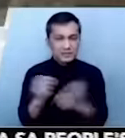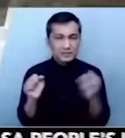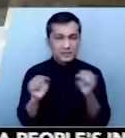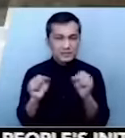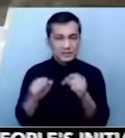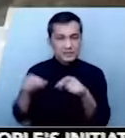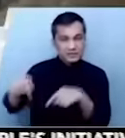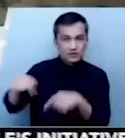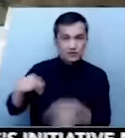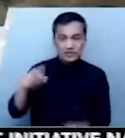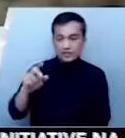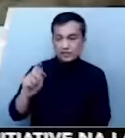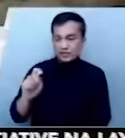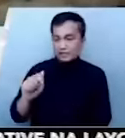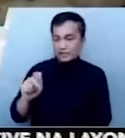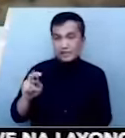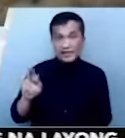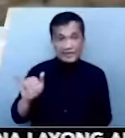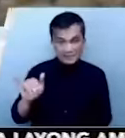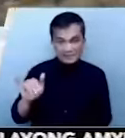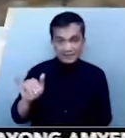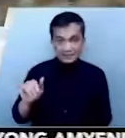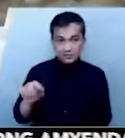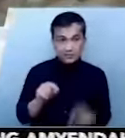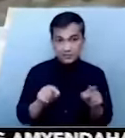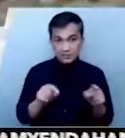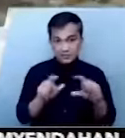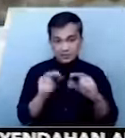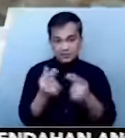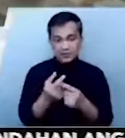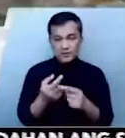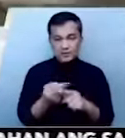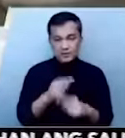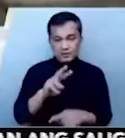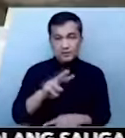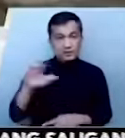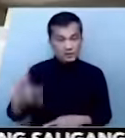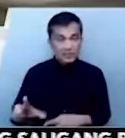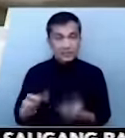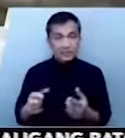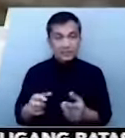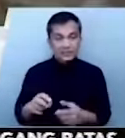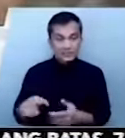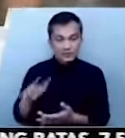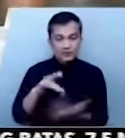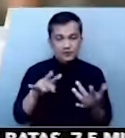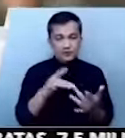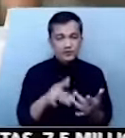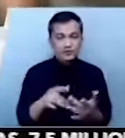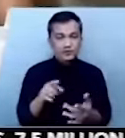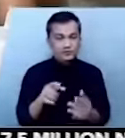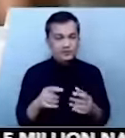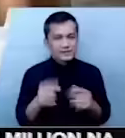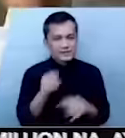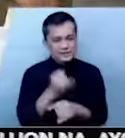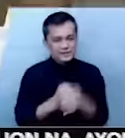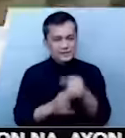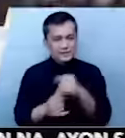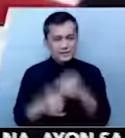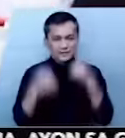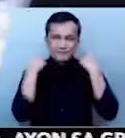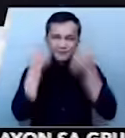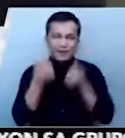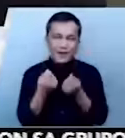Tanay. Ang grupong ito mula Valenzuela na namasyal ngayong weekend, todo jacket at labas ng balabal sa lamig